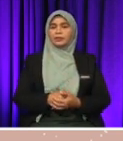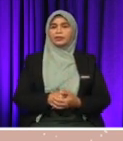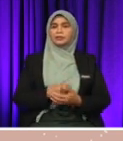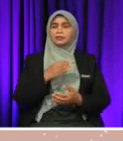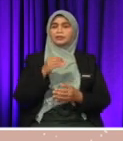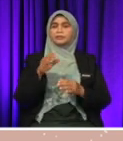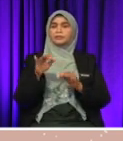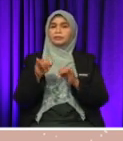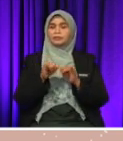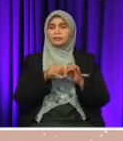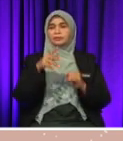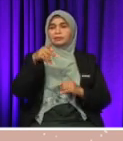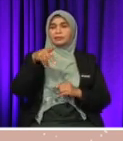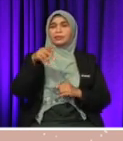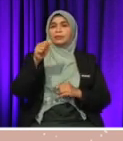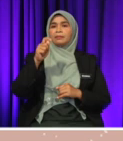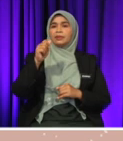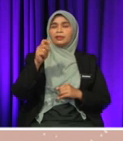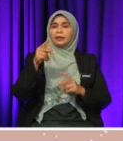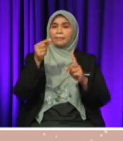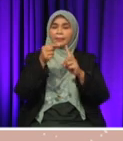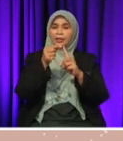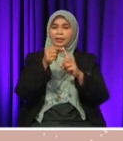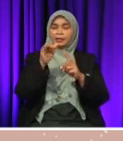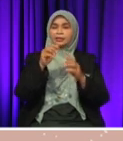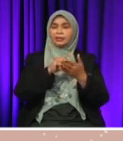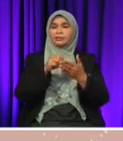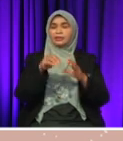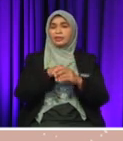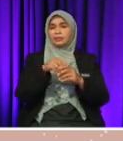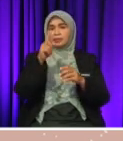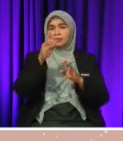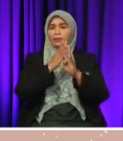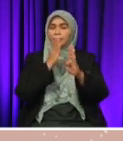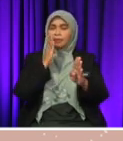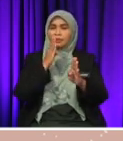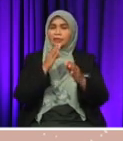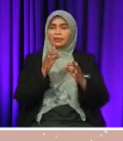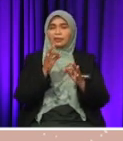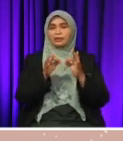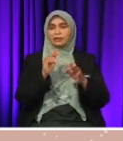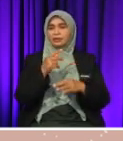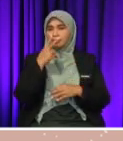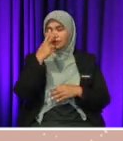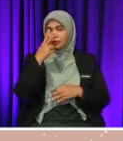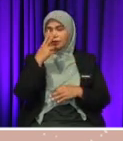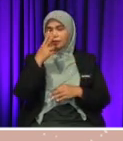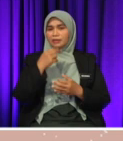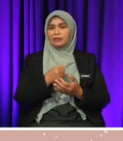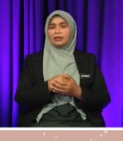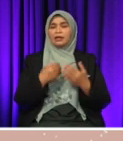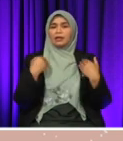perkataan apa Tapi perkataan inilah perkataan yang ditulis dalam satu baris jadi kita kelihat dalam satu baris itu ada